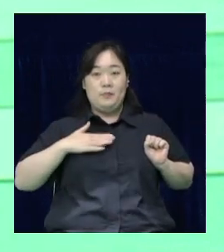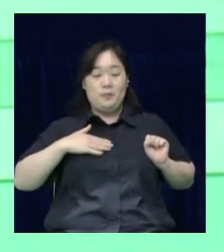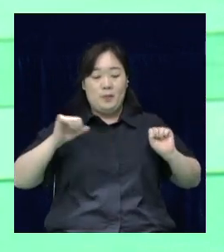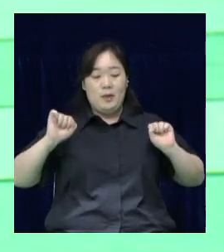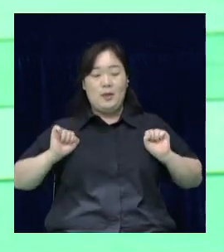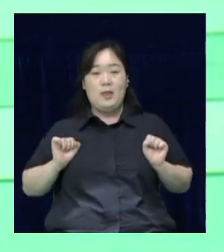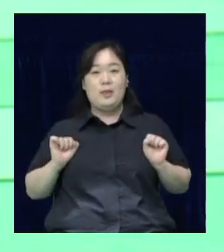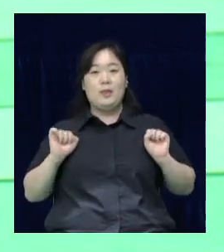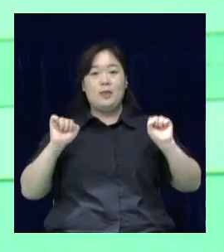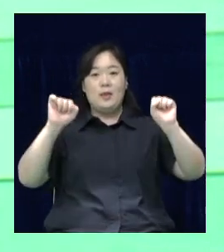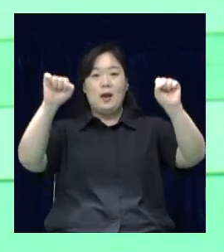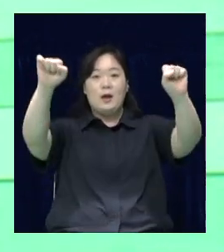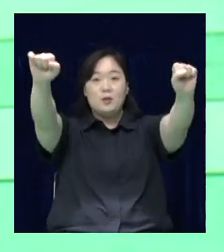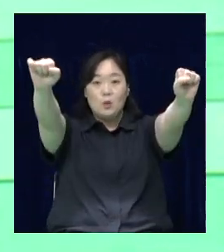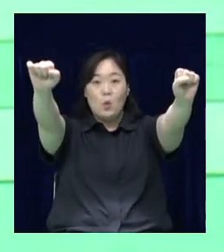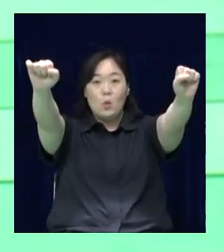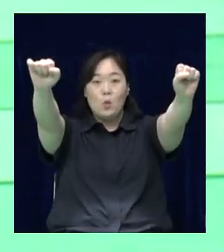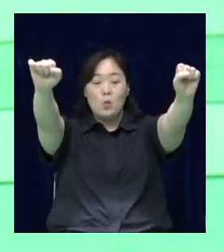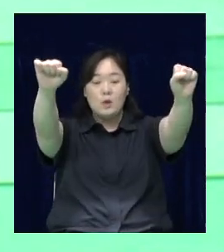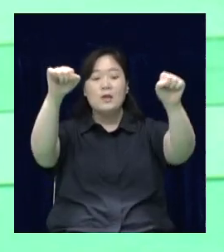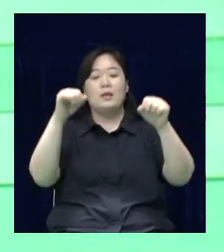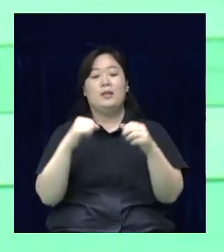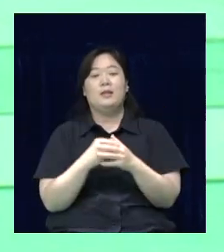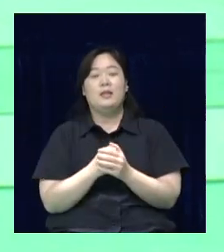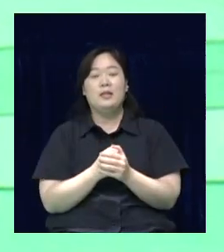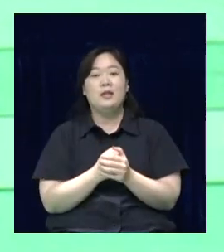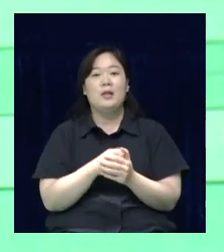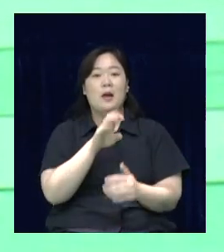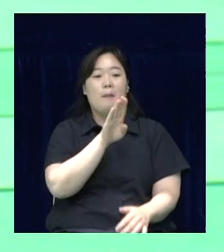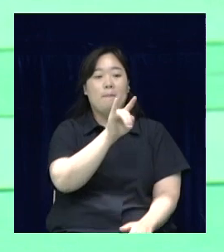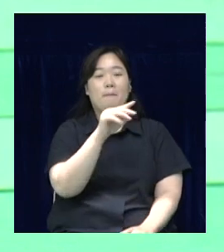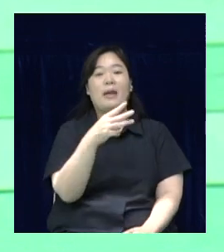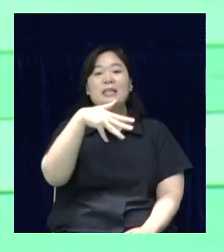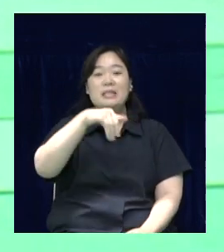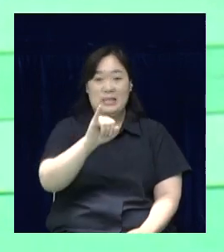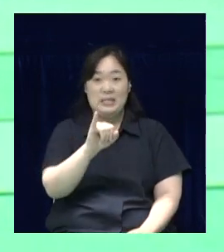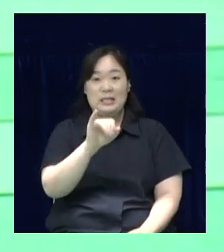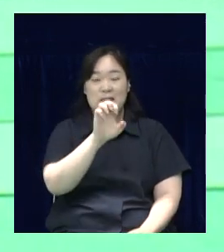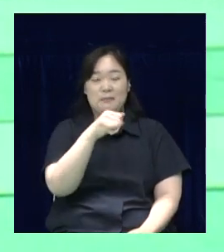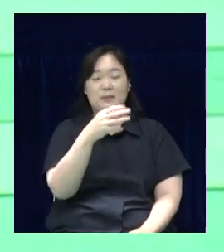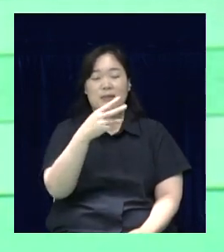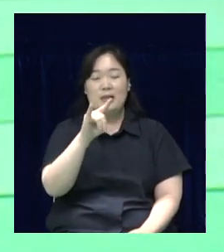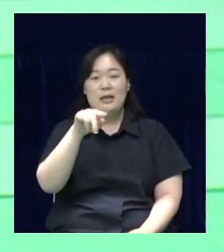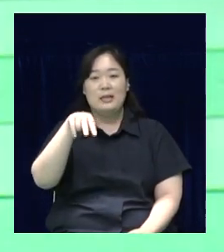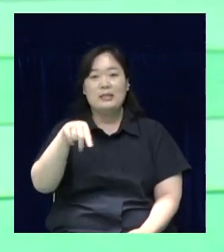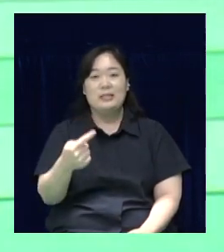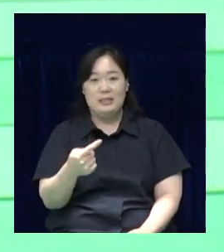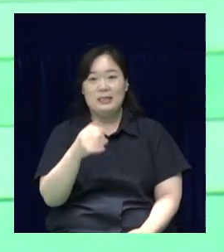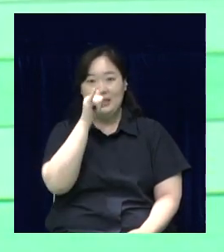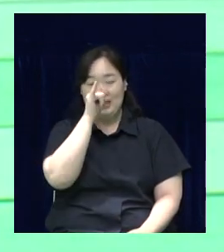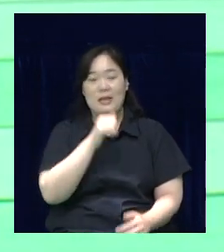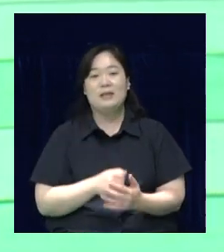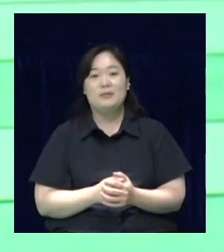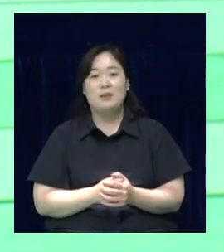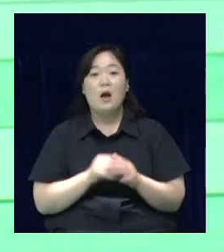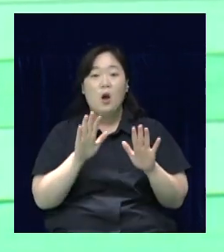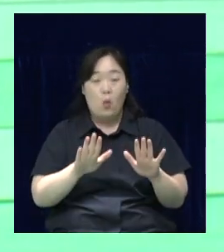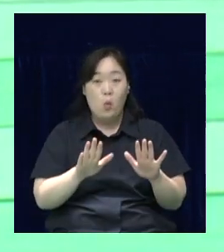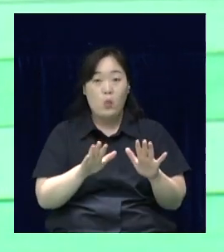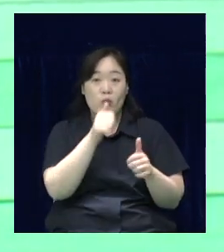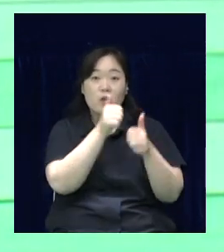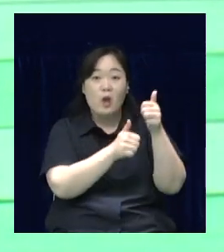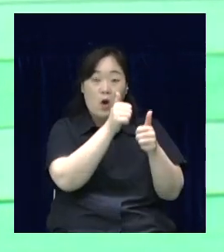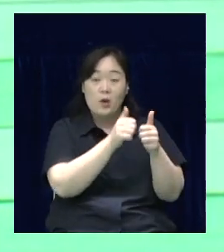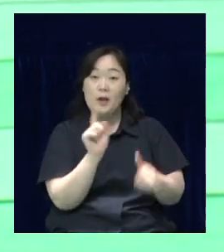다시 팔 길이만큼 들어올리는 이러한 기술 벤치프레스라고 보시면 됩니다. 네, 오늘 저희가 우선 보내드릴 이제 경기가